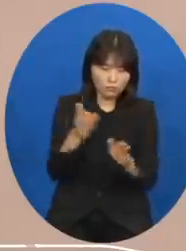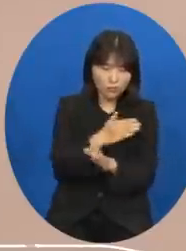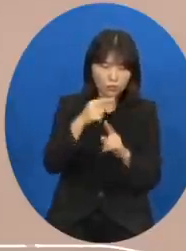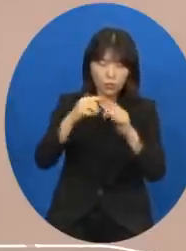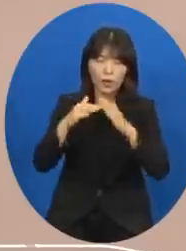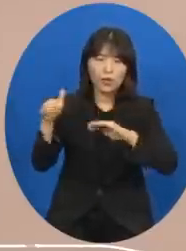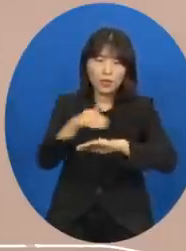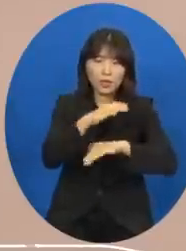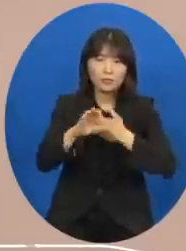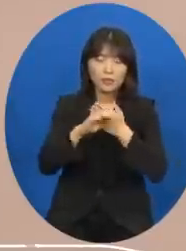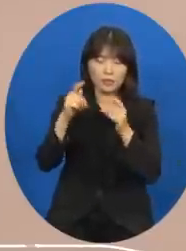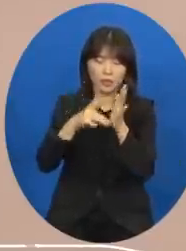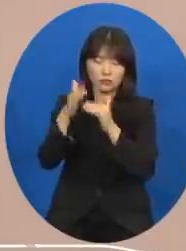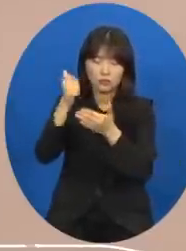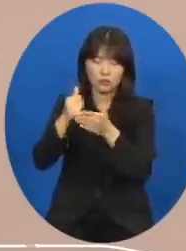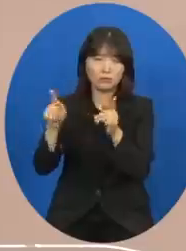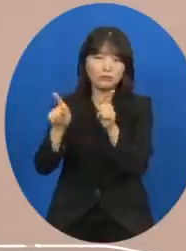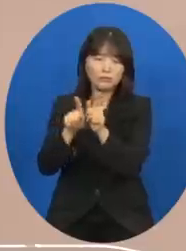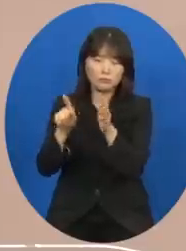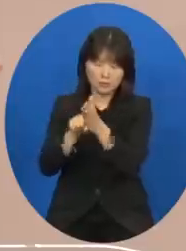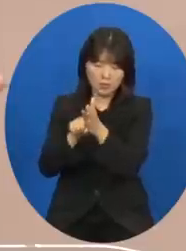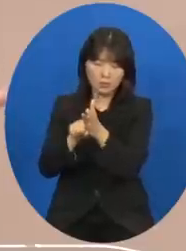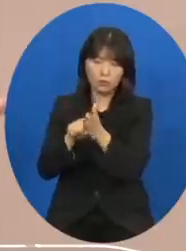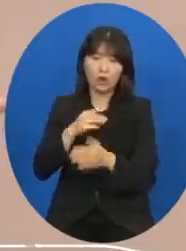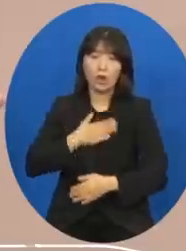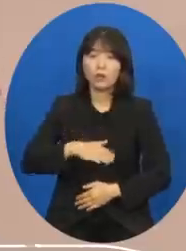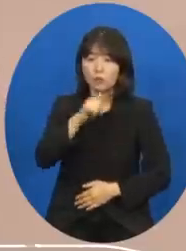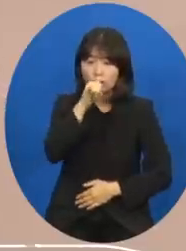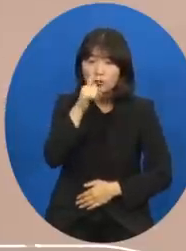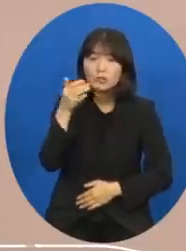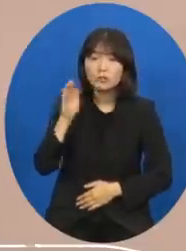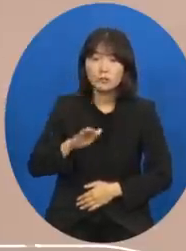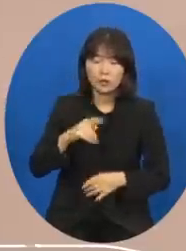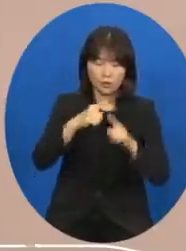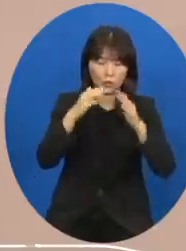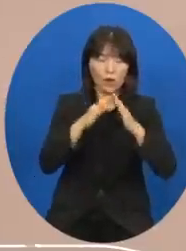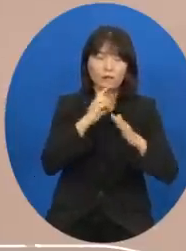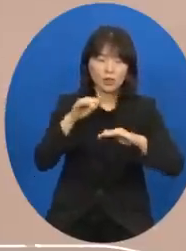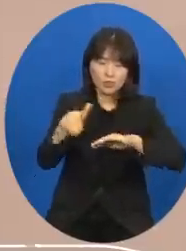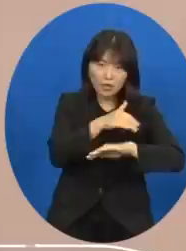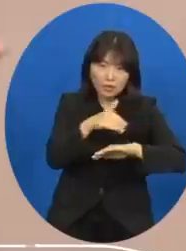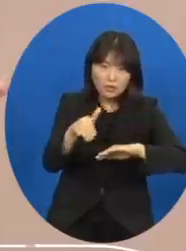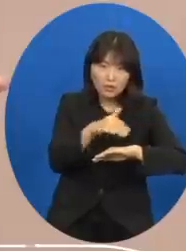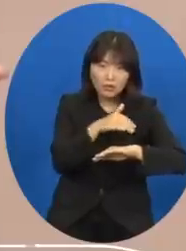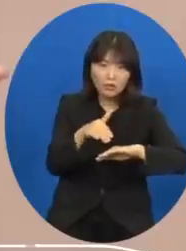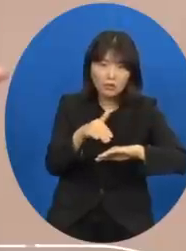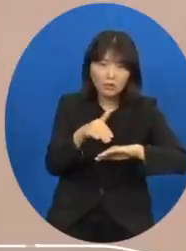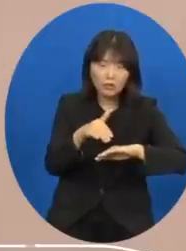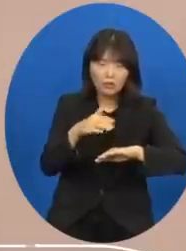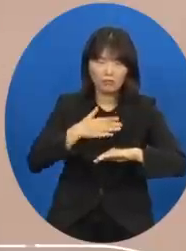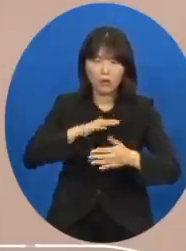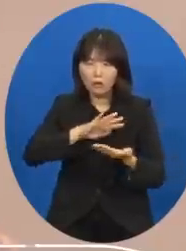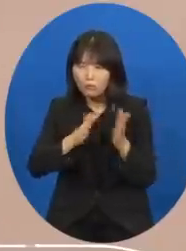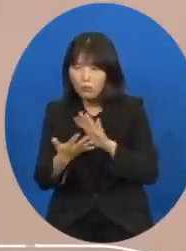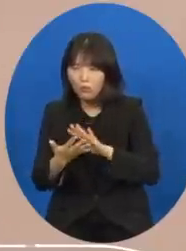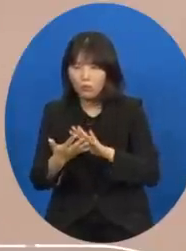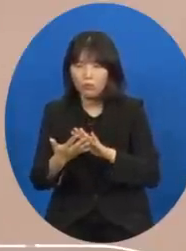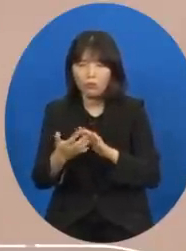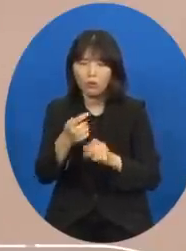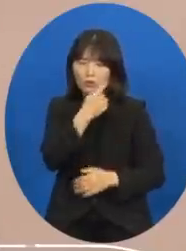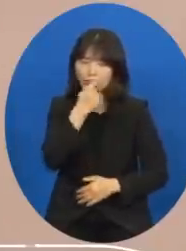예수 믿는 건 줄 알았는데 실제로 교회만 다닌다고 제가 뭐 확 바뀐 증거가